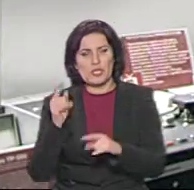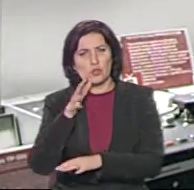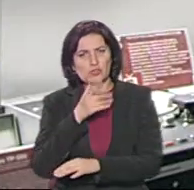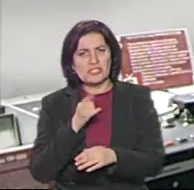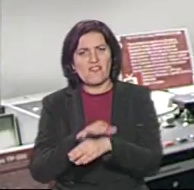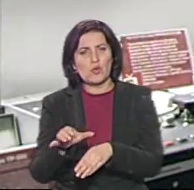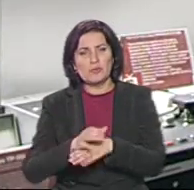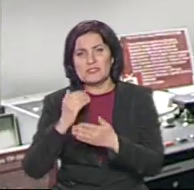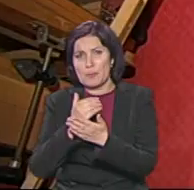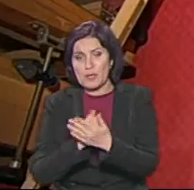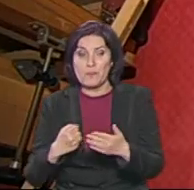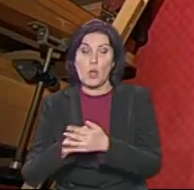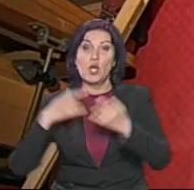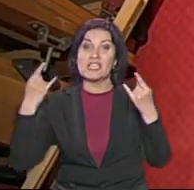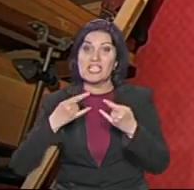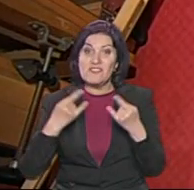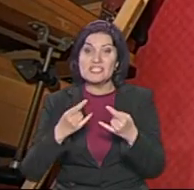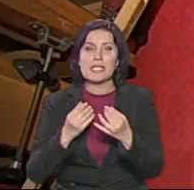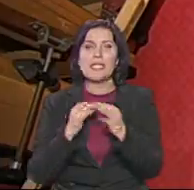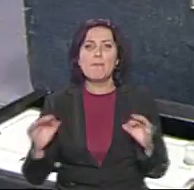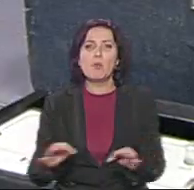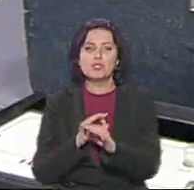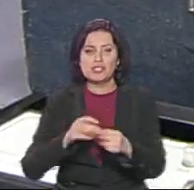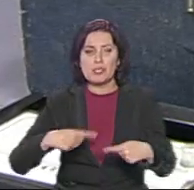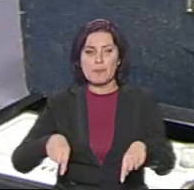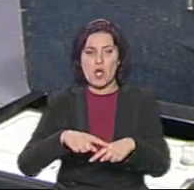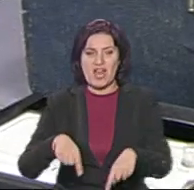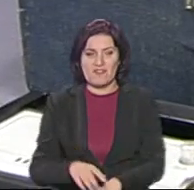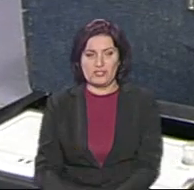для виробництва програми, до телевізорів та музичних програвачів.